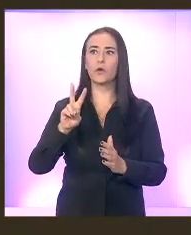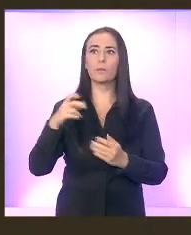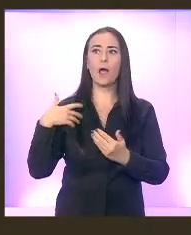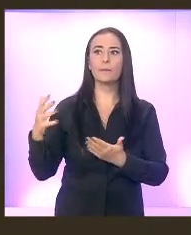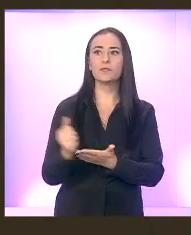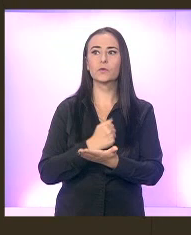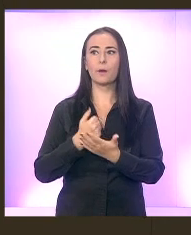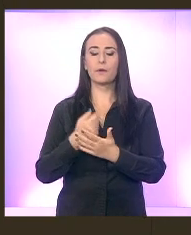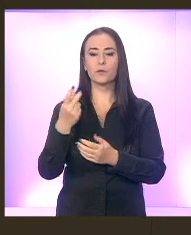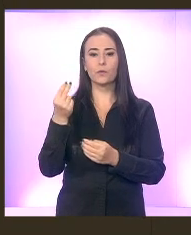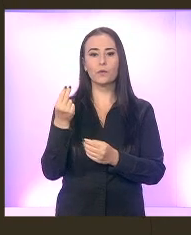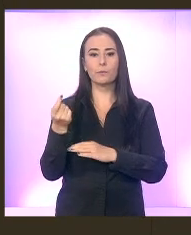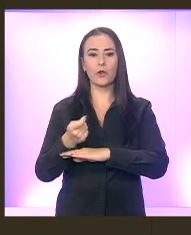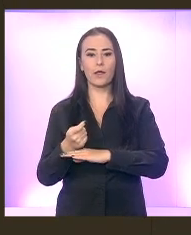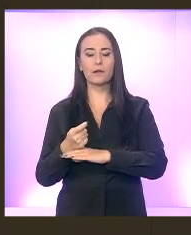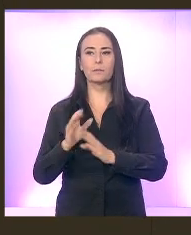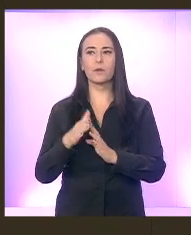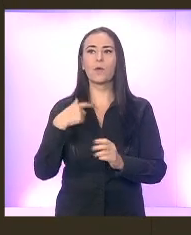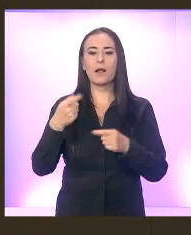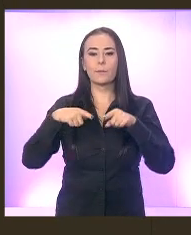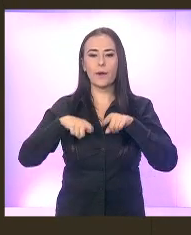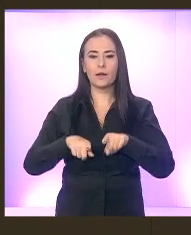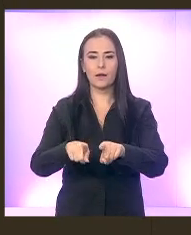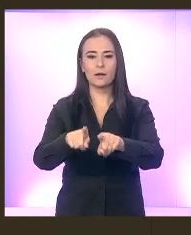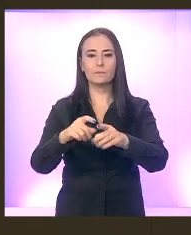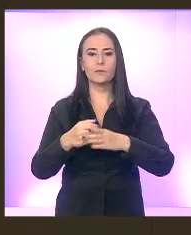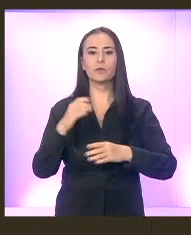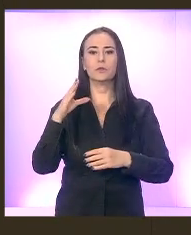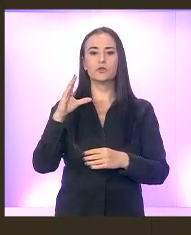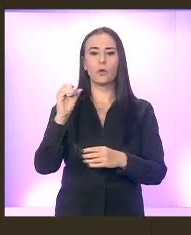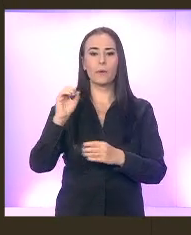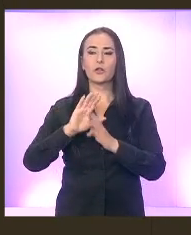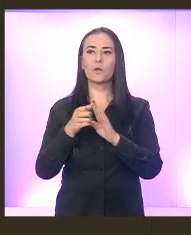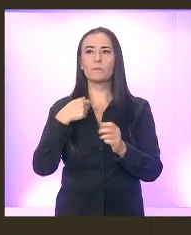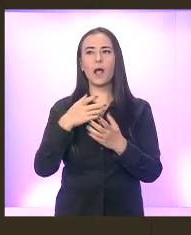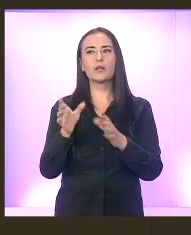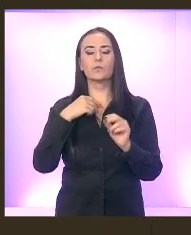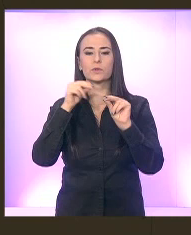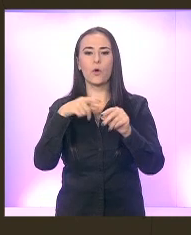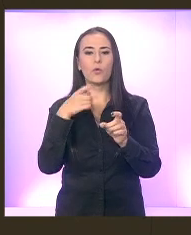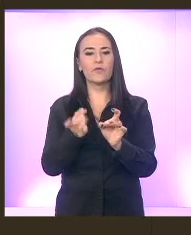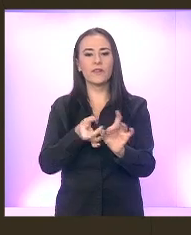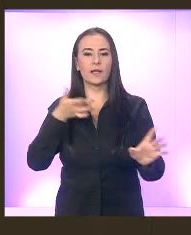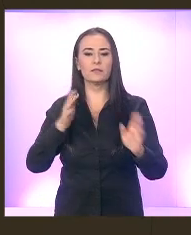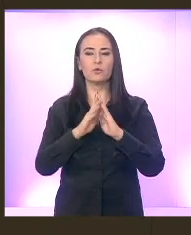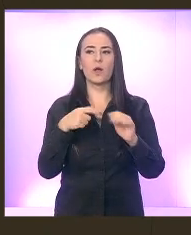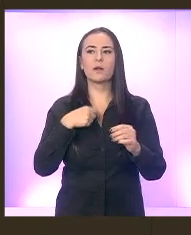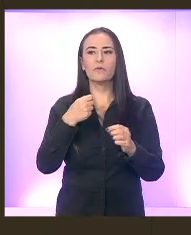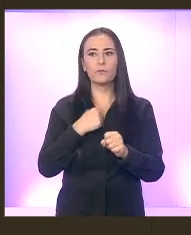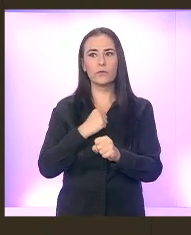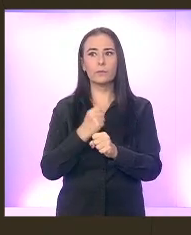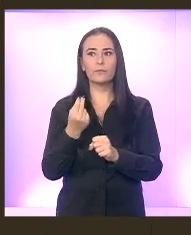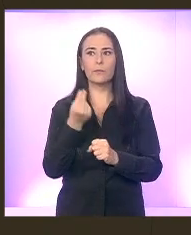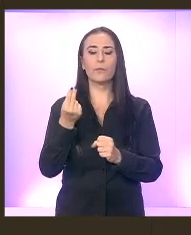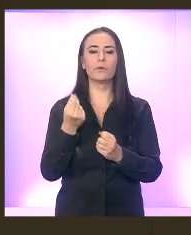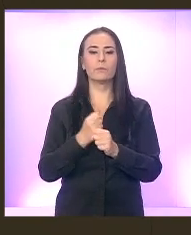cum este numit în PNRR, înseamnă alocarea unor bani pentru reparații punctuale, pentru a crește viteza pe toată rețeaua, și este un lucru foarte bun că a